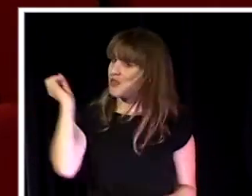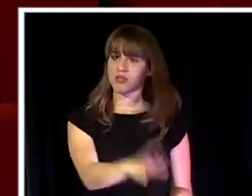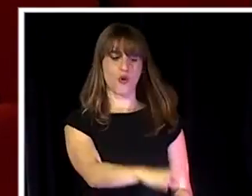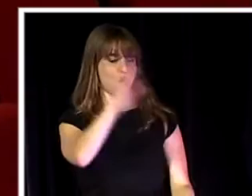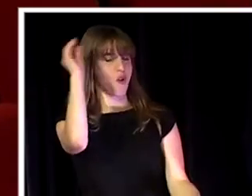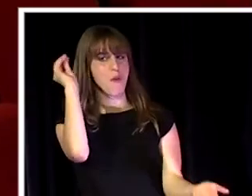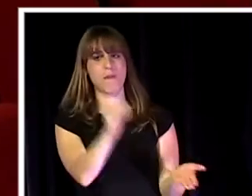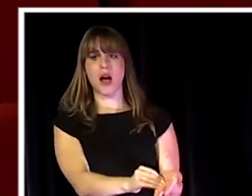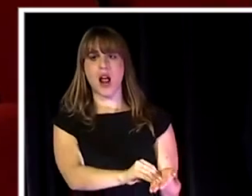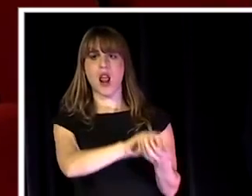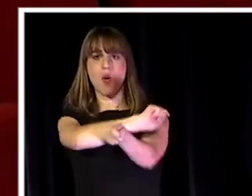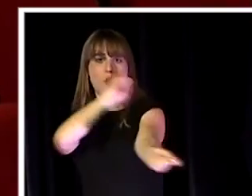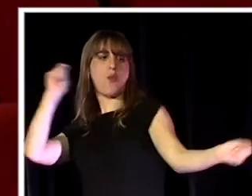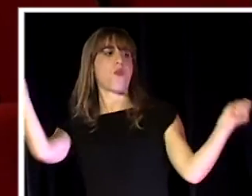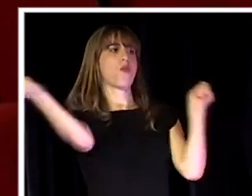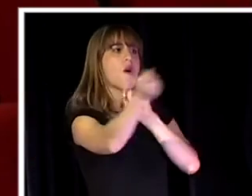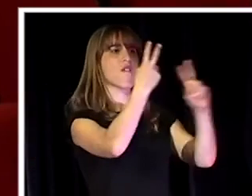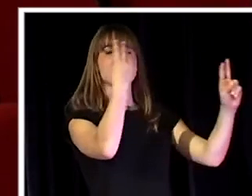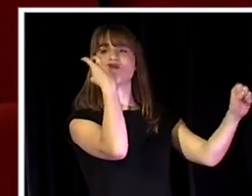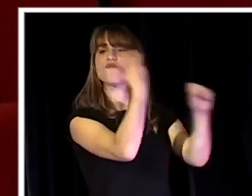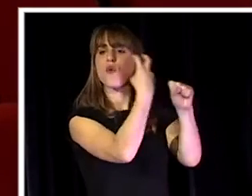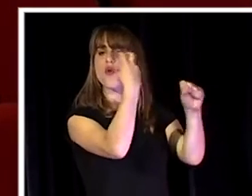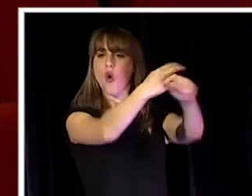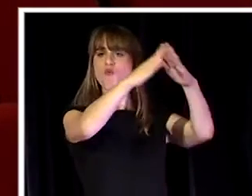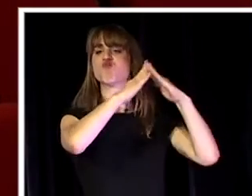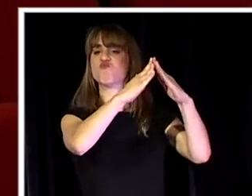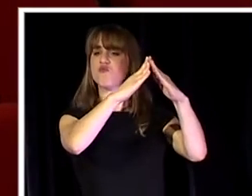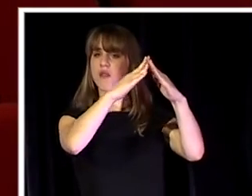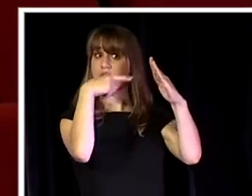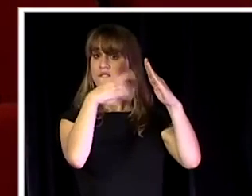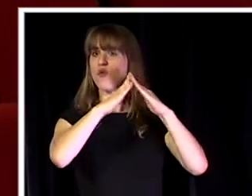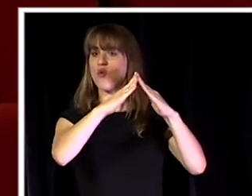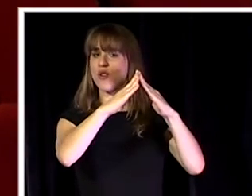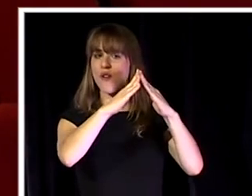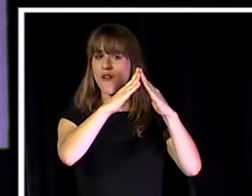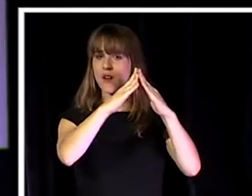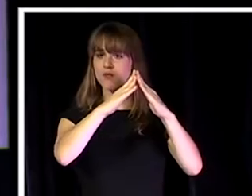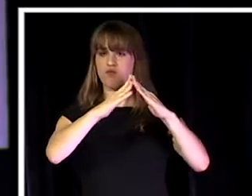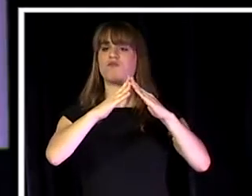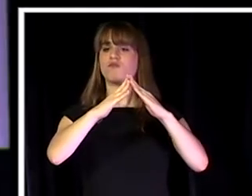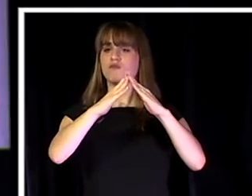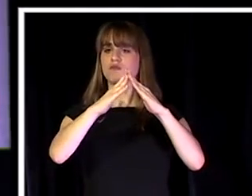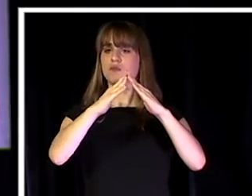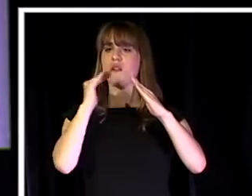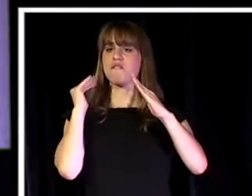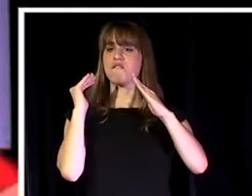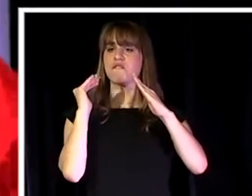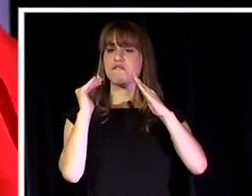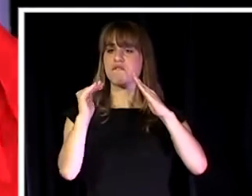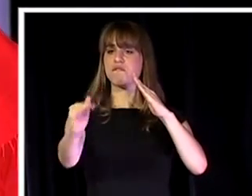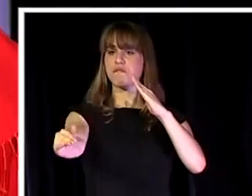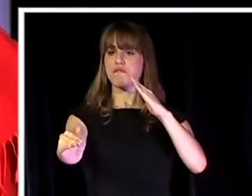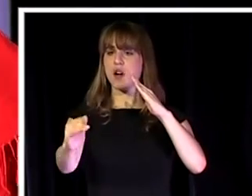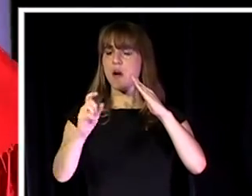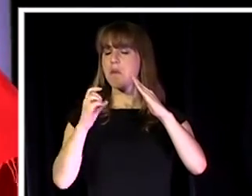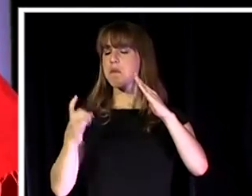το χατήρι. Τον έκανε βουνό. Σαν βουνό, ακίνητο, ασάλευτο, τίποτα